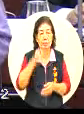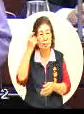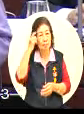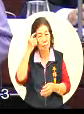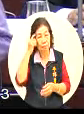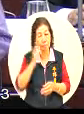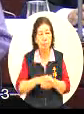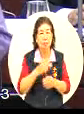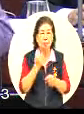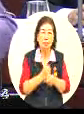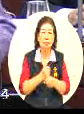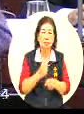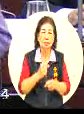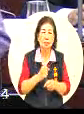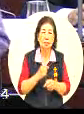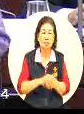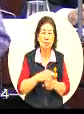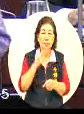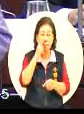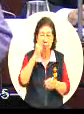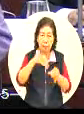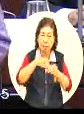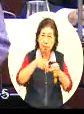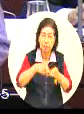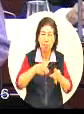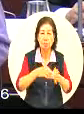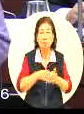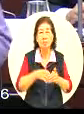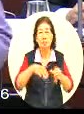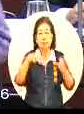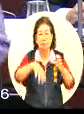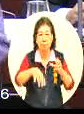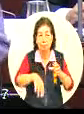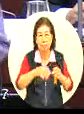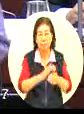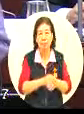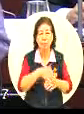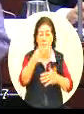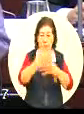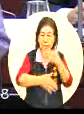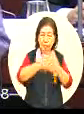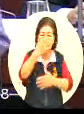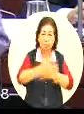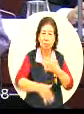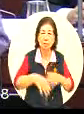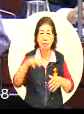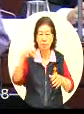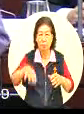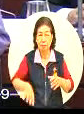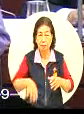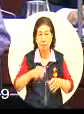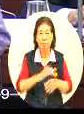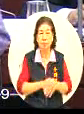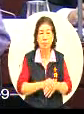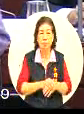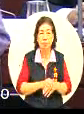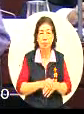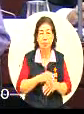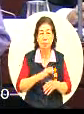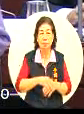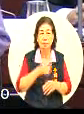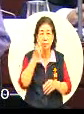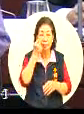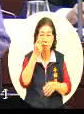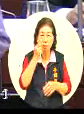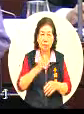来做一挂好、哦、咖啡厅，啊是会当来做一挂电影院。啊！你讲都这样提起讲，规个台南